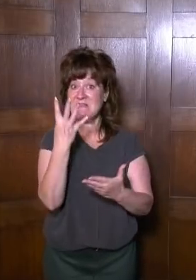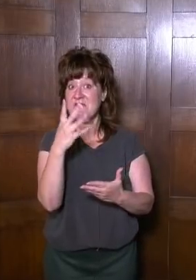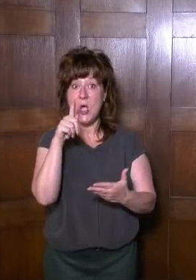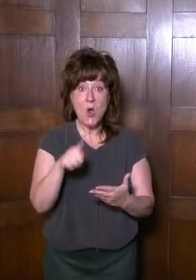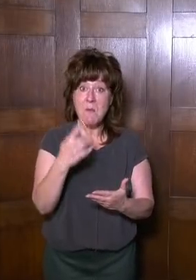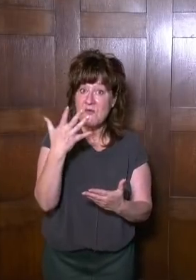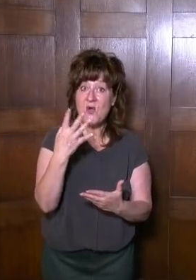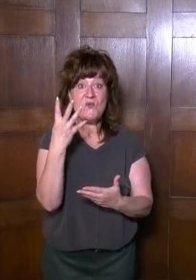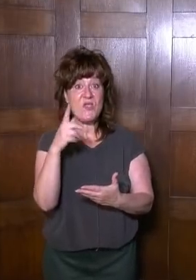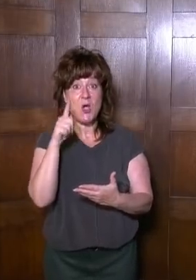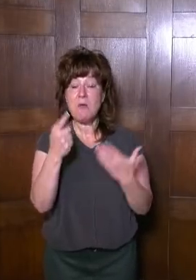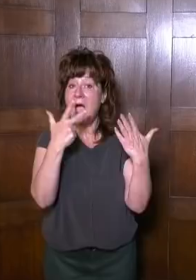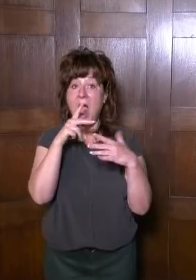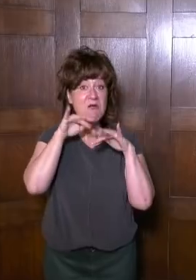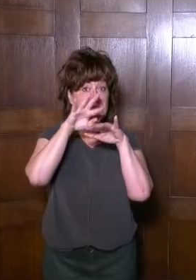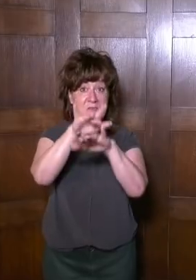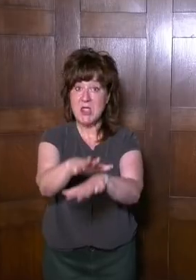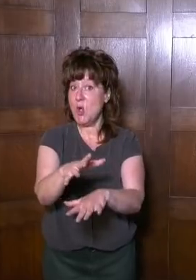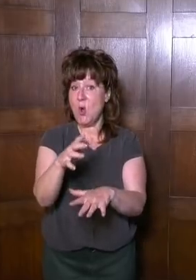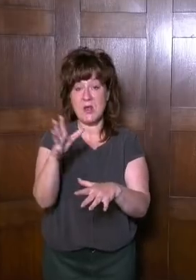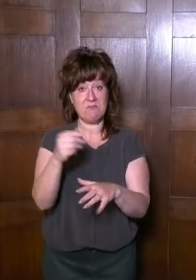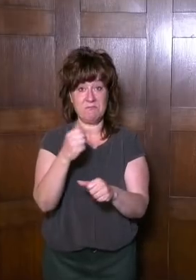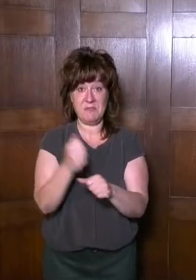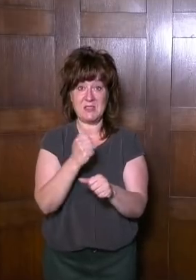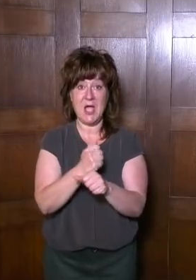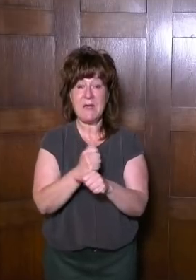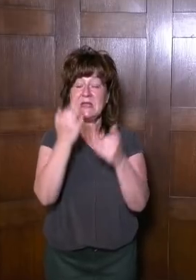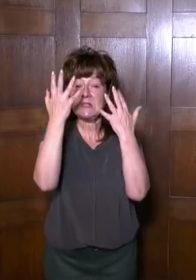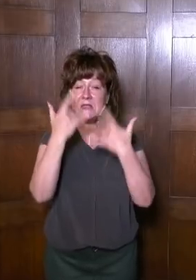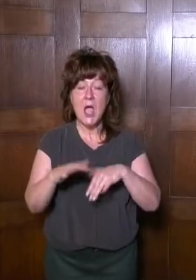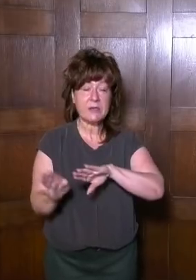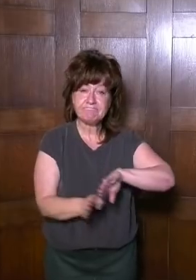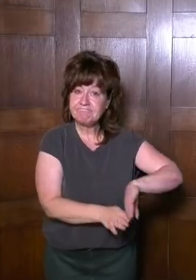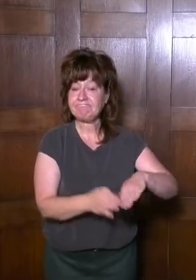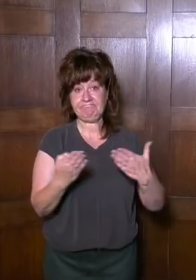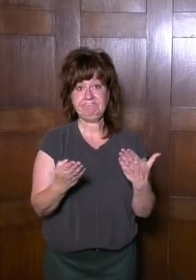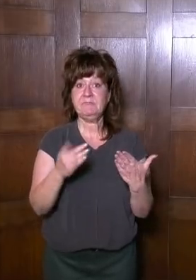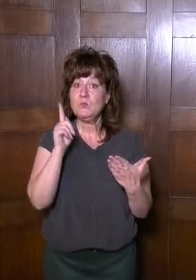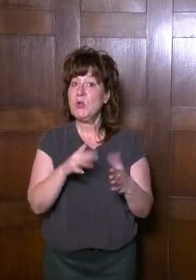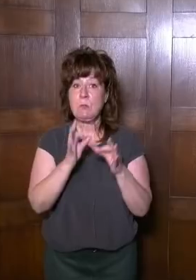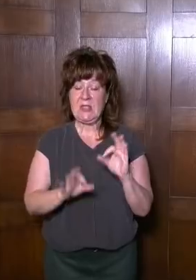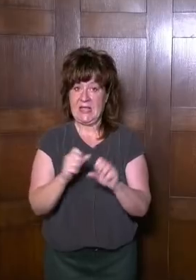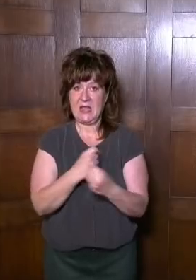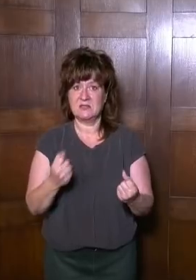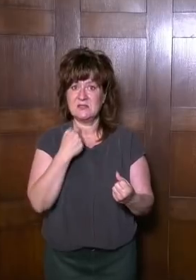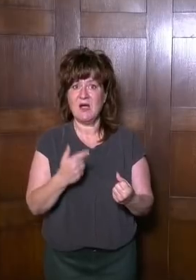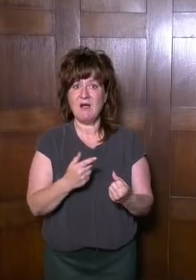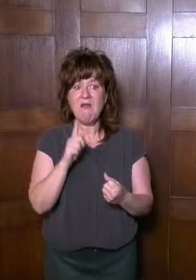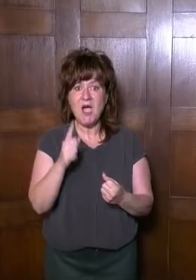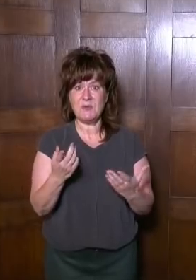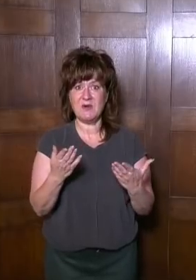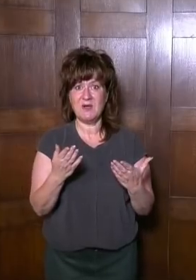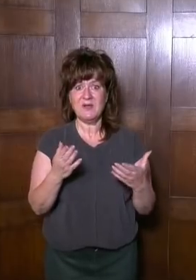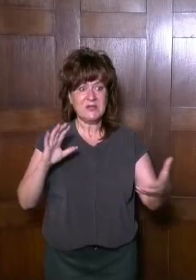4,5, 4,8 Millionen. Also ich will mich dort nicht auf Zahlen 100% festlegen. Macht man das